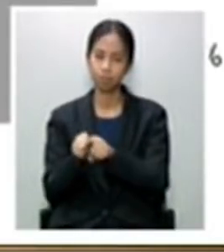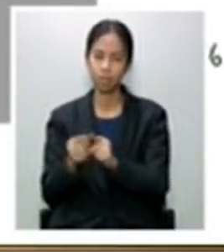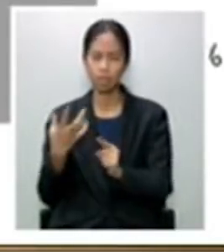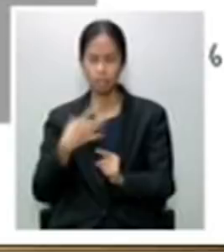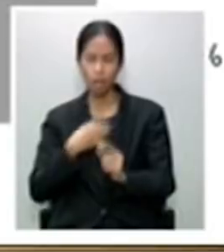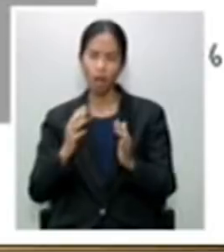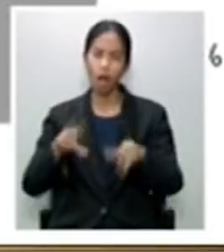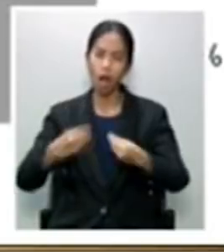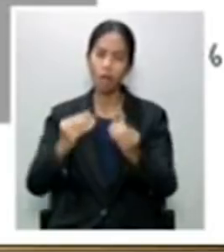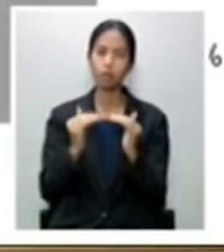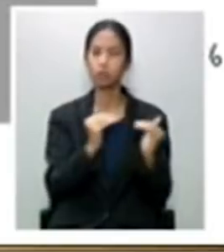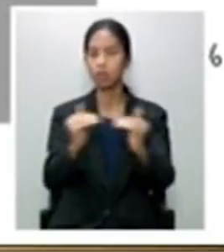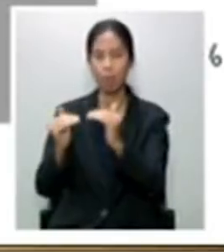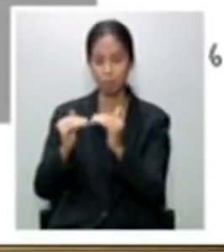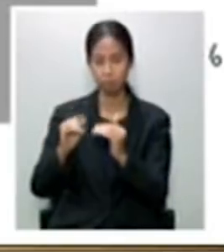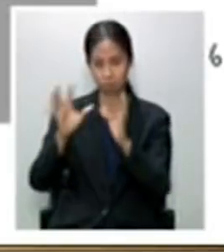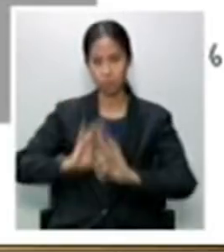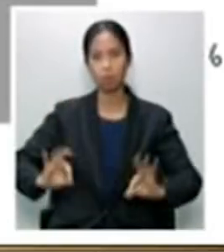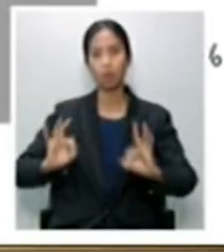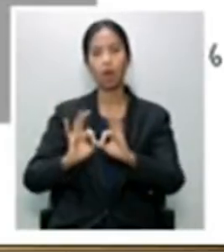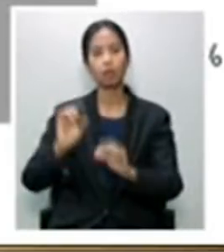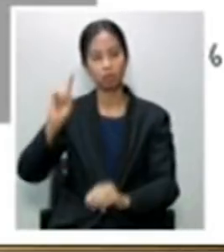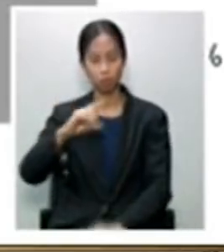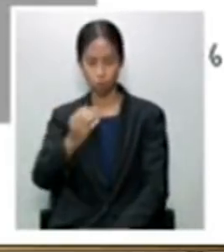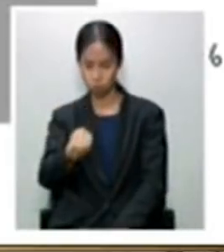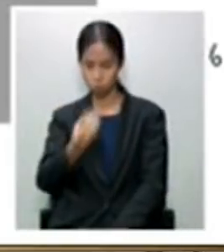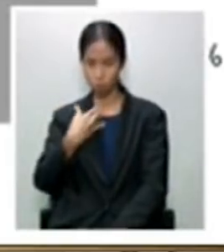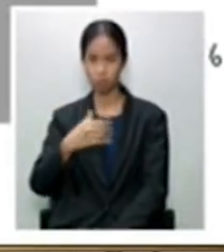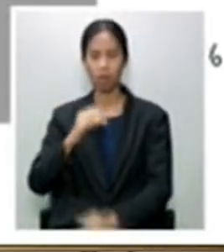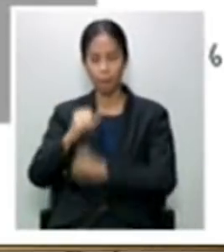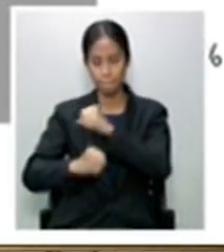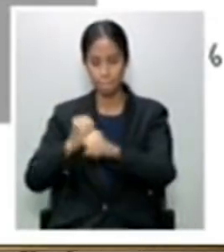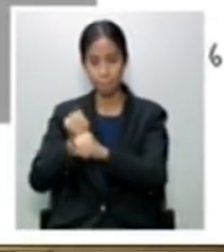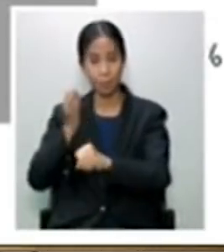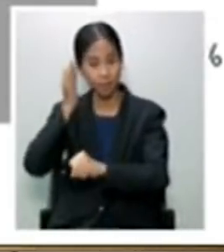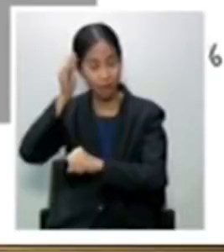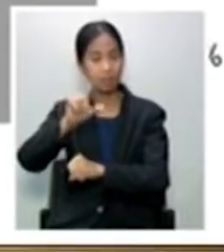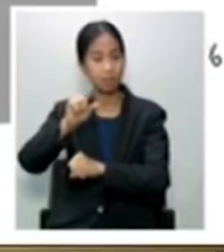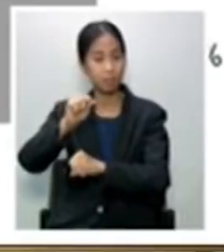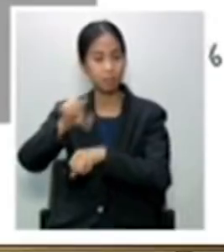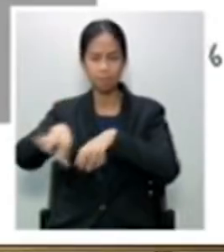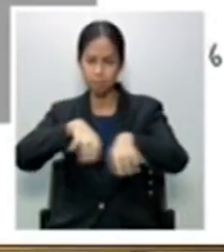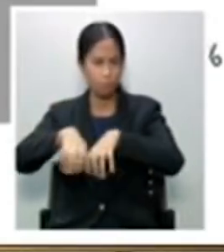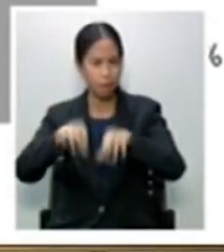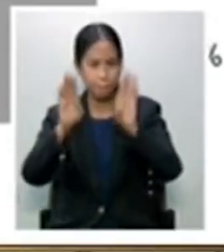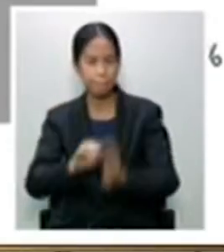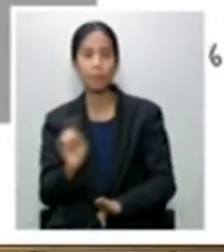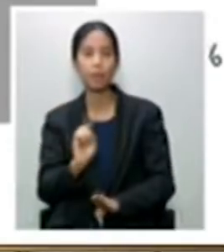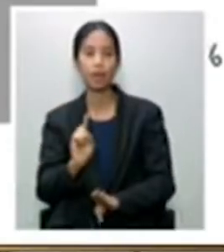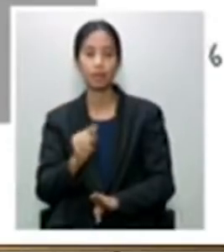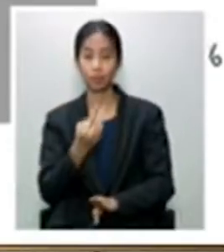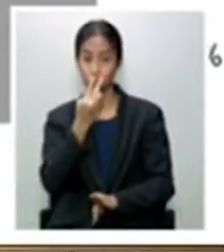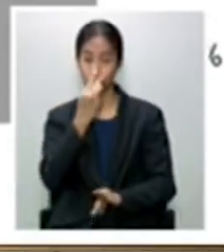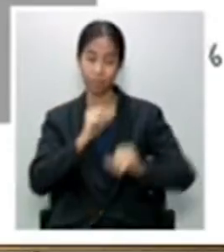ติธรรมในการกระจายที่ดินเราต้องมีภาพที่บอกขึ้นมาว่าภายใน20ปีประเทศไทยหน้าตาควรจะเป็นยังไงถ้าทางฝั่งซ้ายมือเ